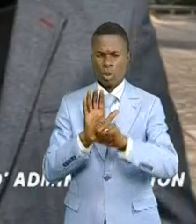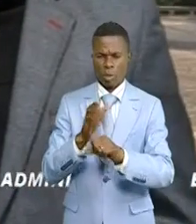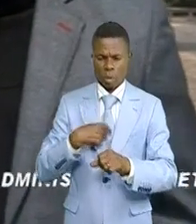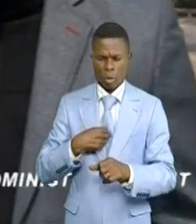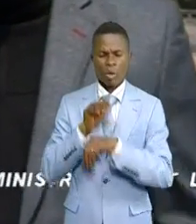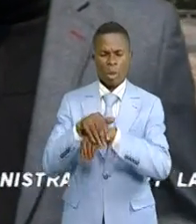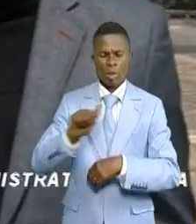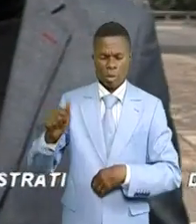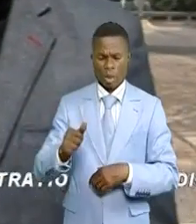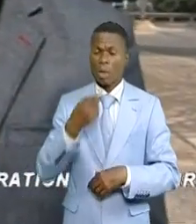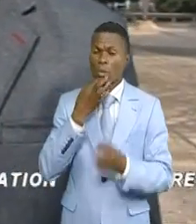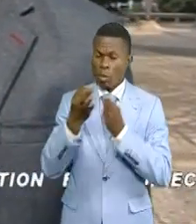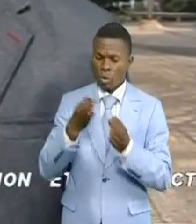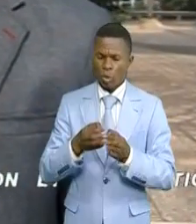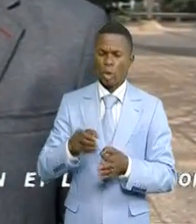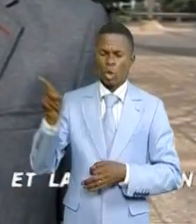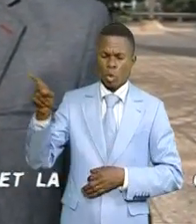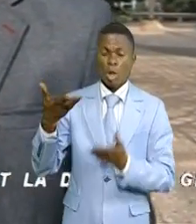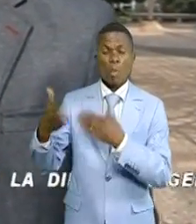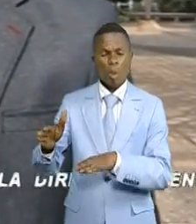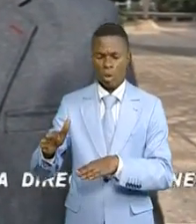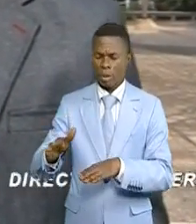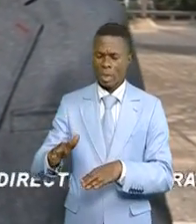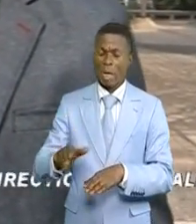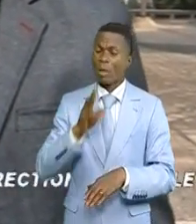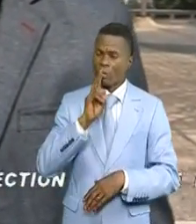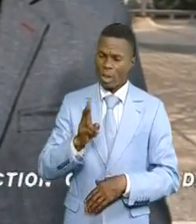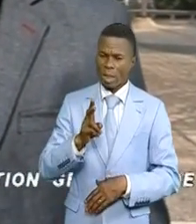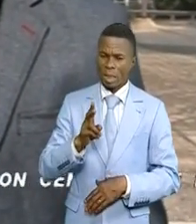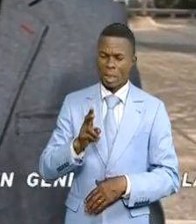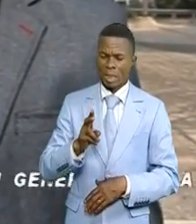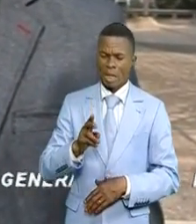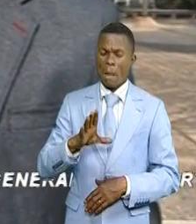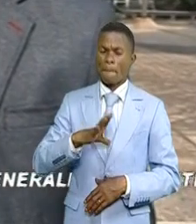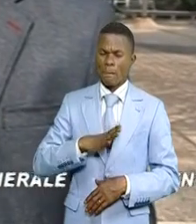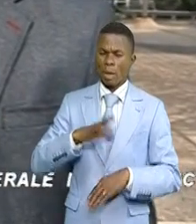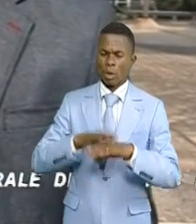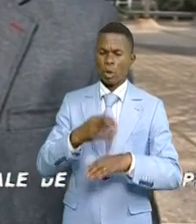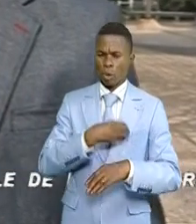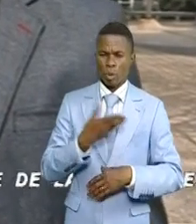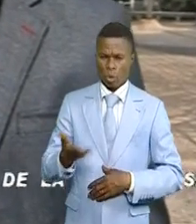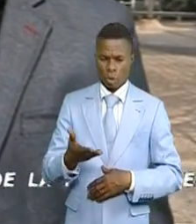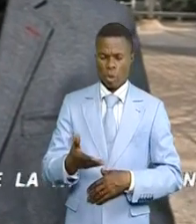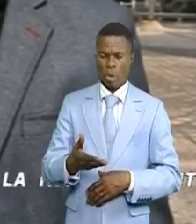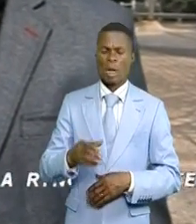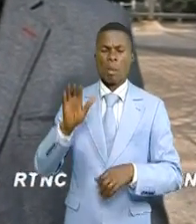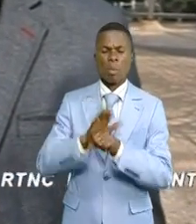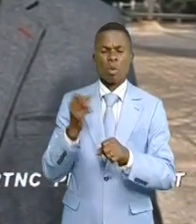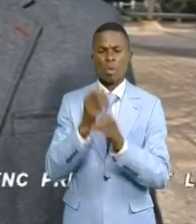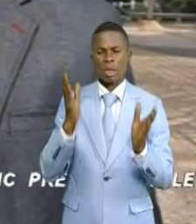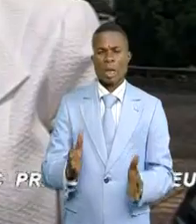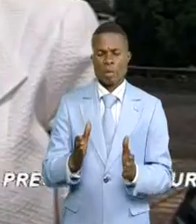son implication. C'est pour vous dire que c'est quelqu'un qui vraiment va manquer aux cadres et agents de la